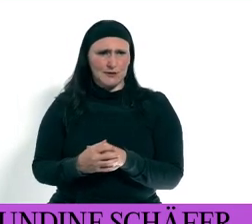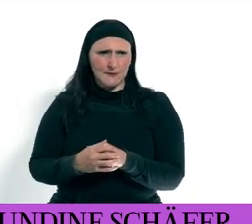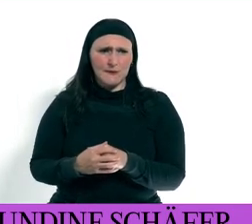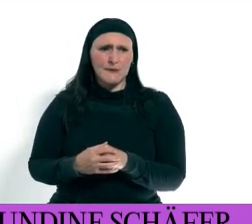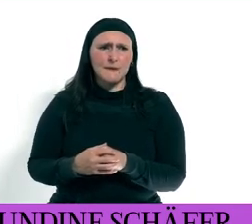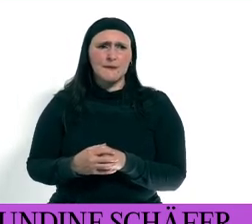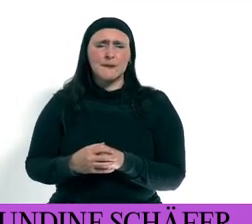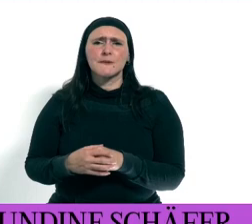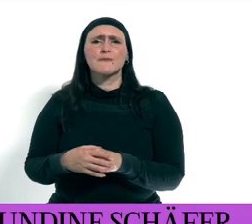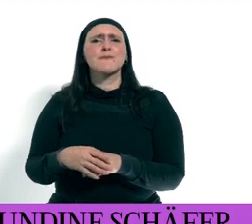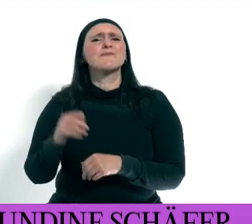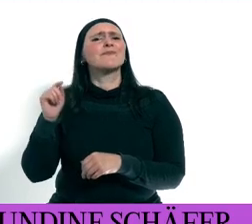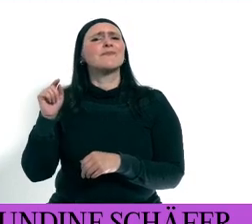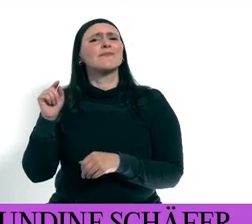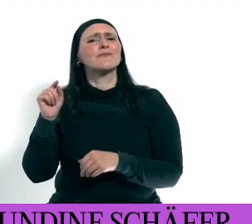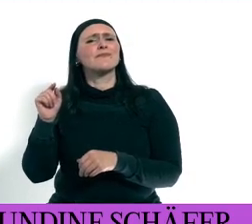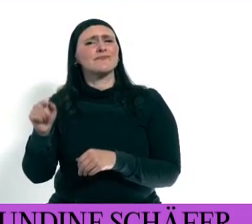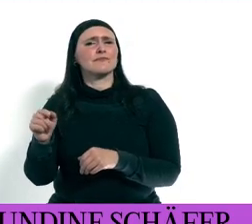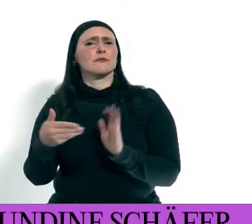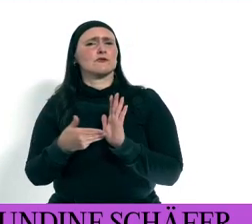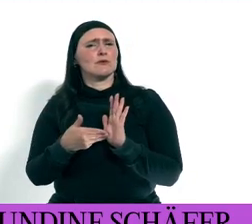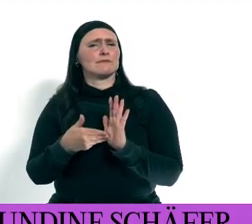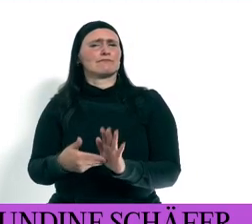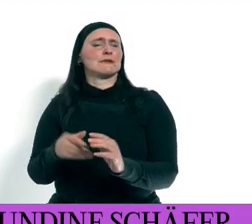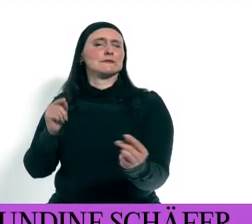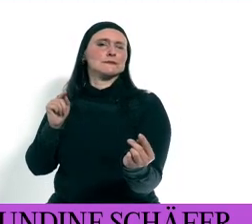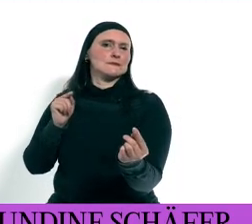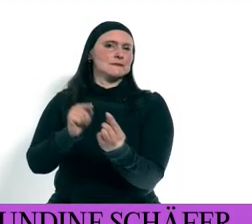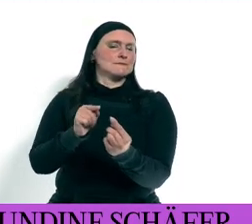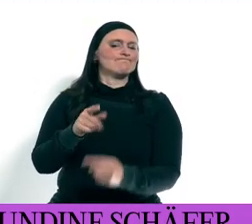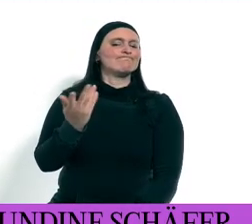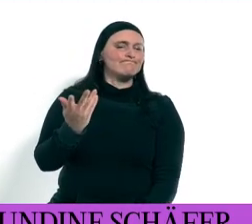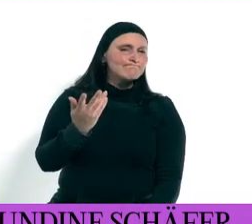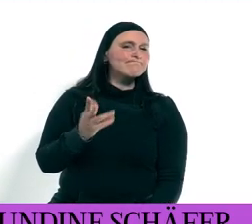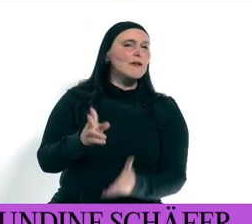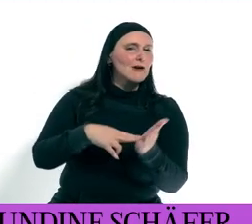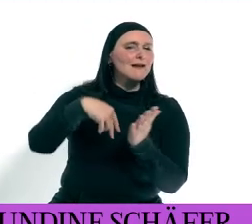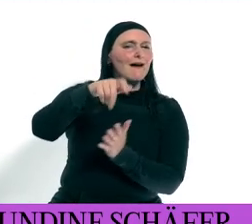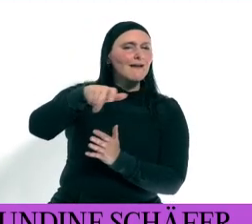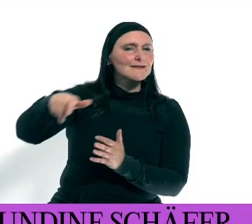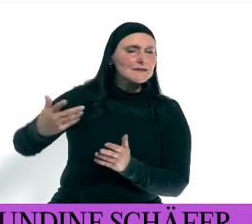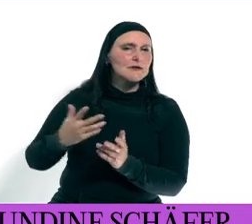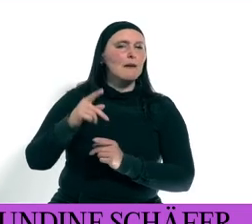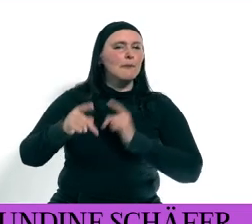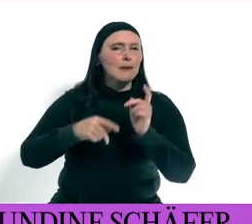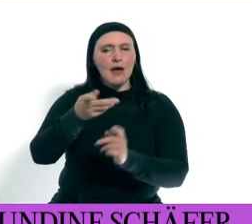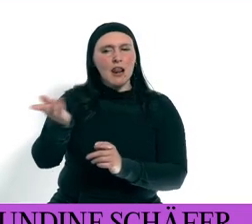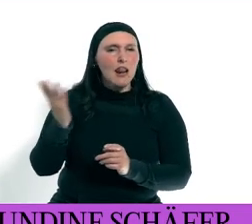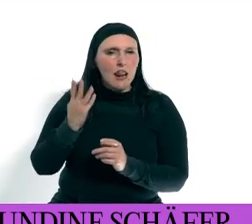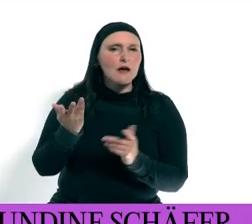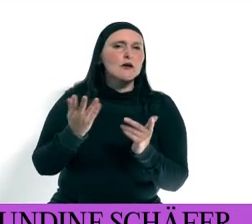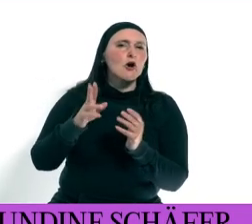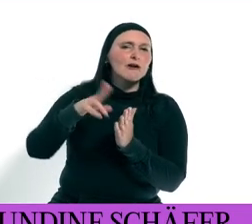address the need. Ihr seid deswegen auch erfolgreich, weil ihr tatsächlich Antworten gebt auf